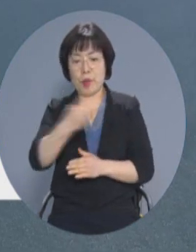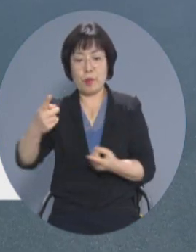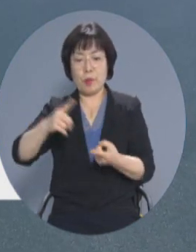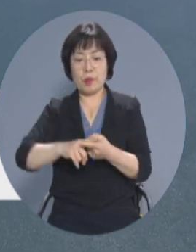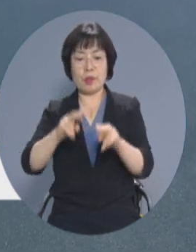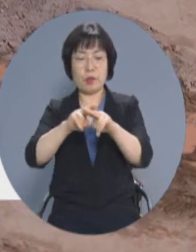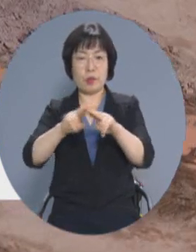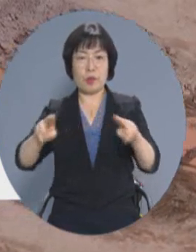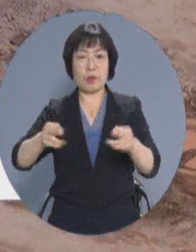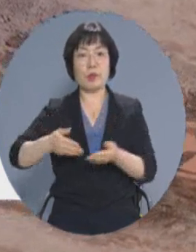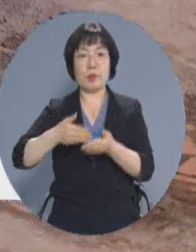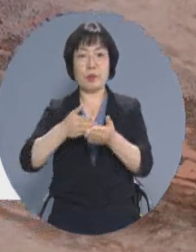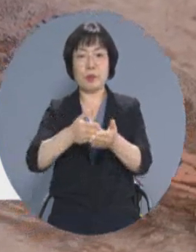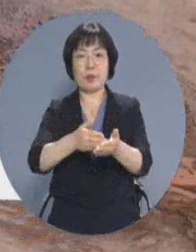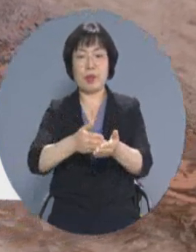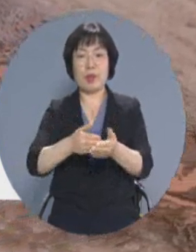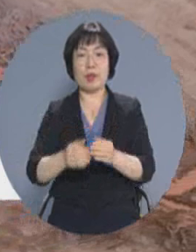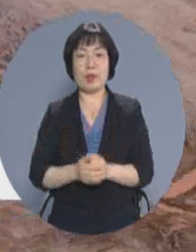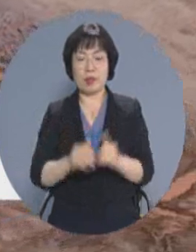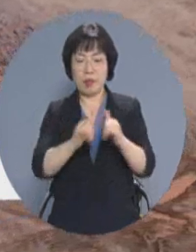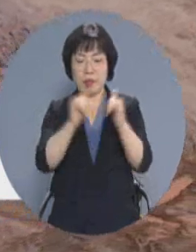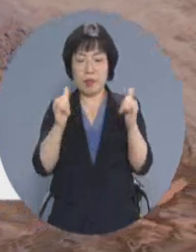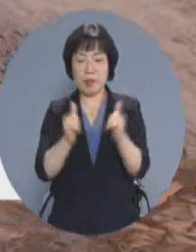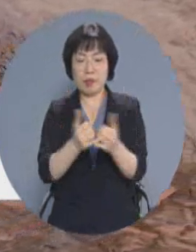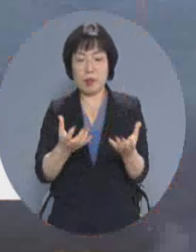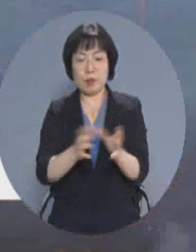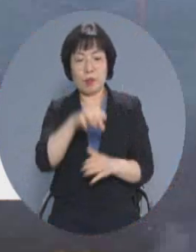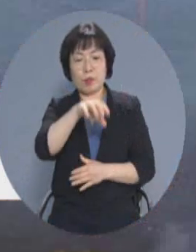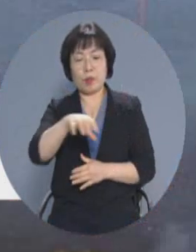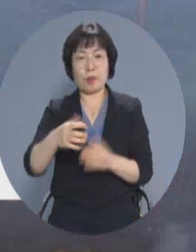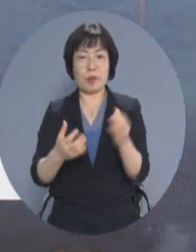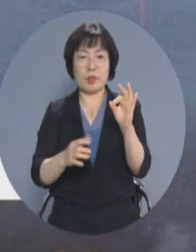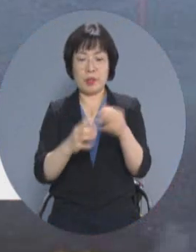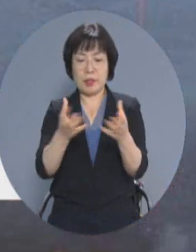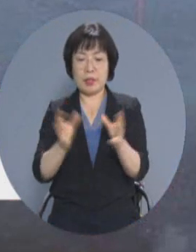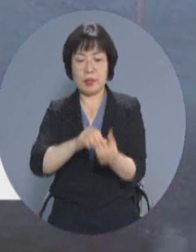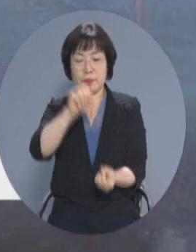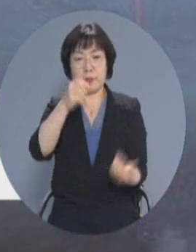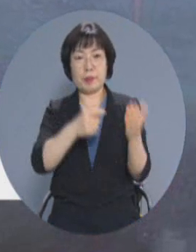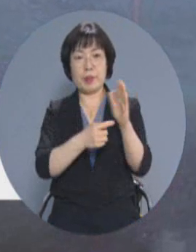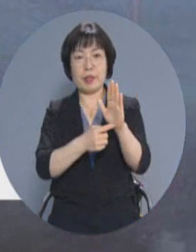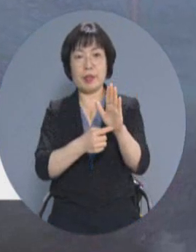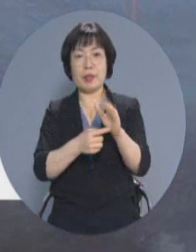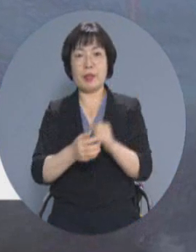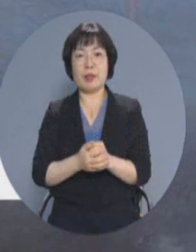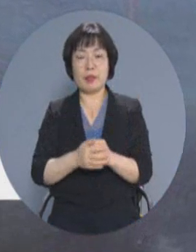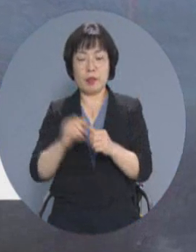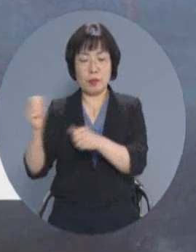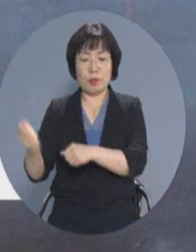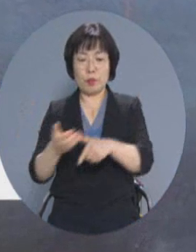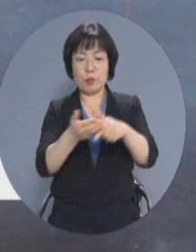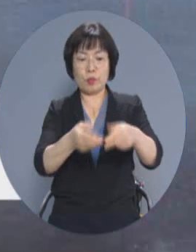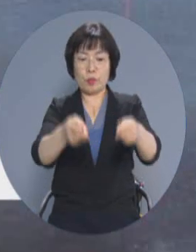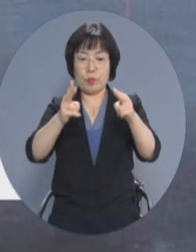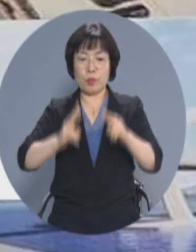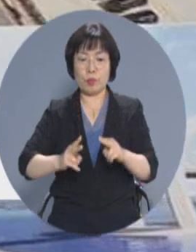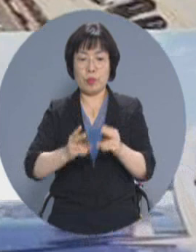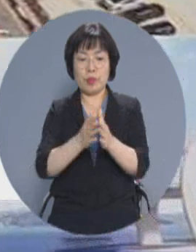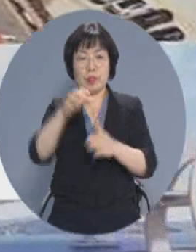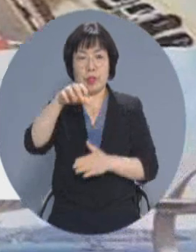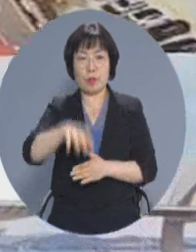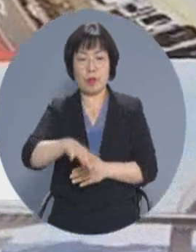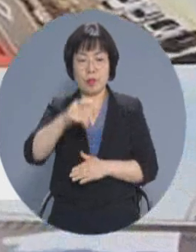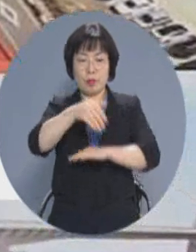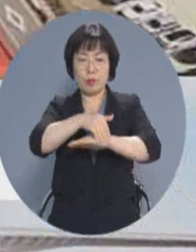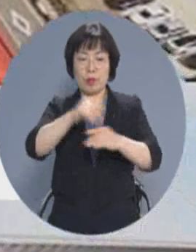요구했습니다. 여수참여연대 등 여수 지역 10개 시민단체는 성명서를 통해 경도 연륙교 진입로가 당초